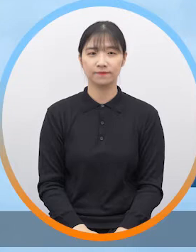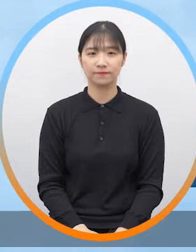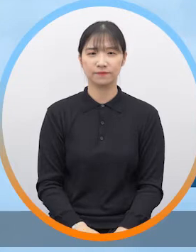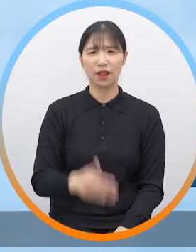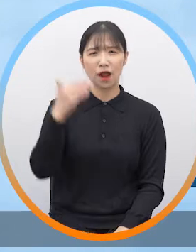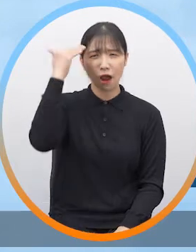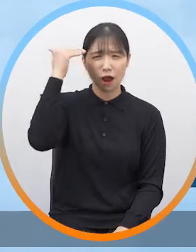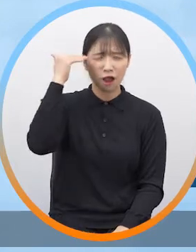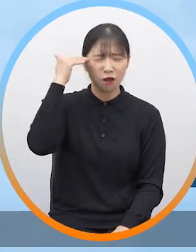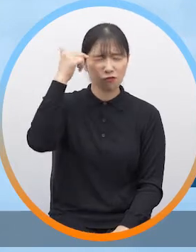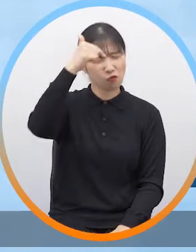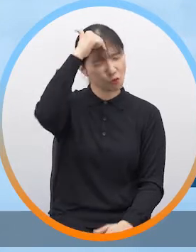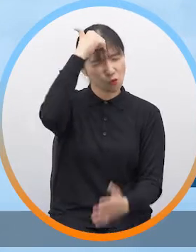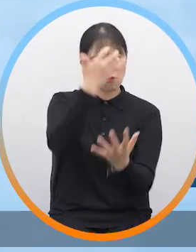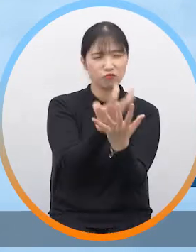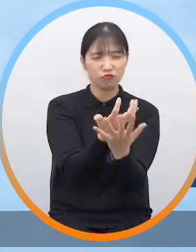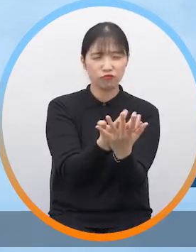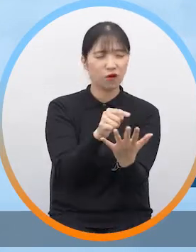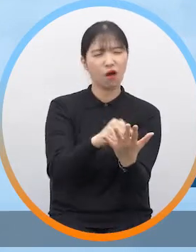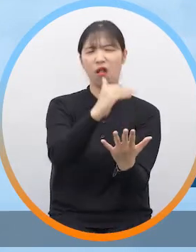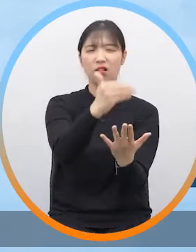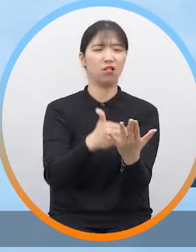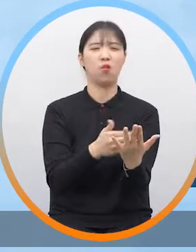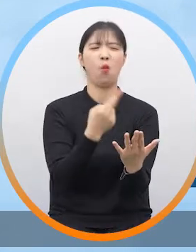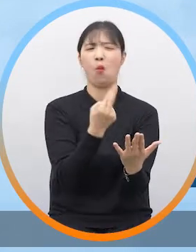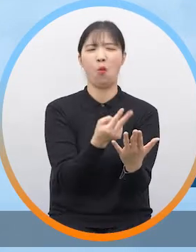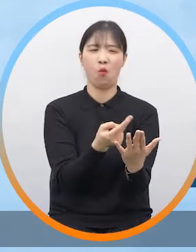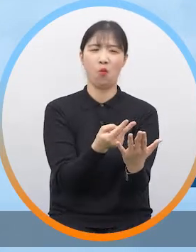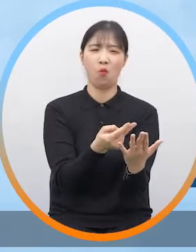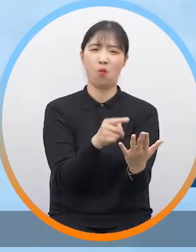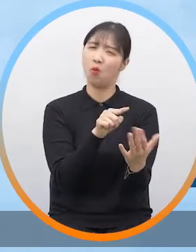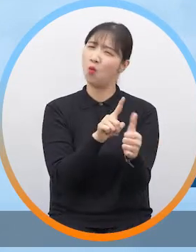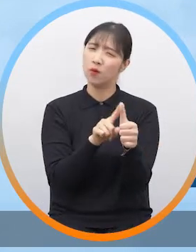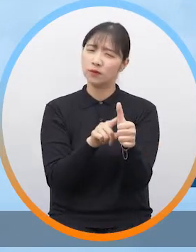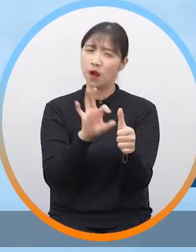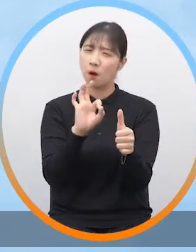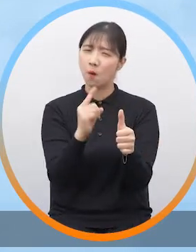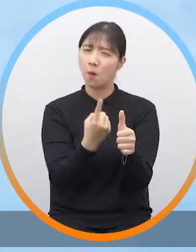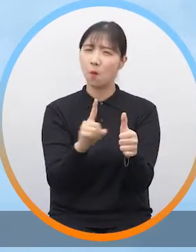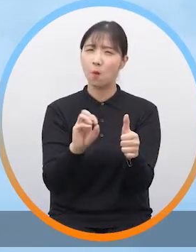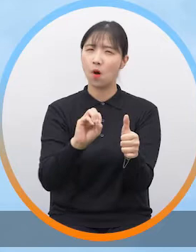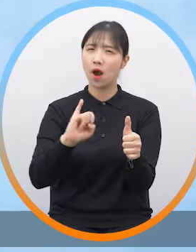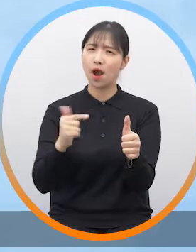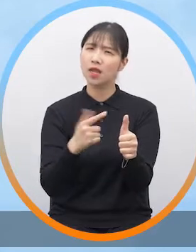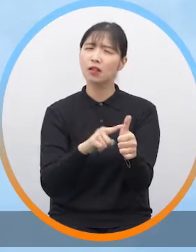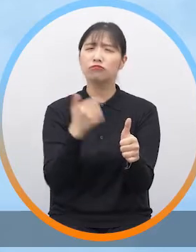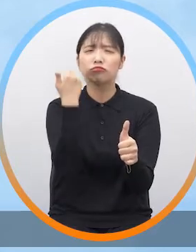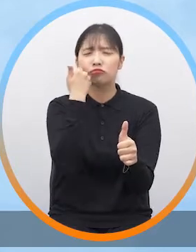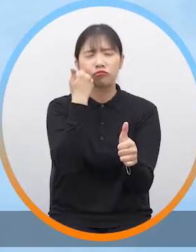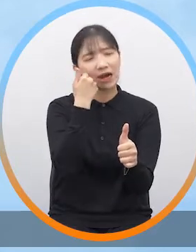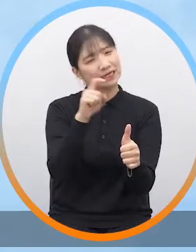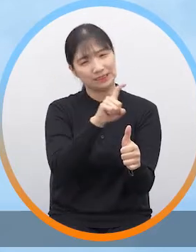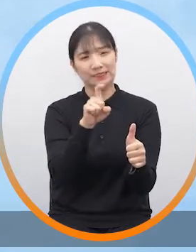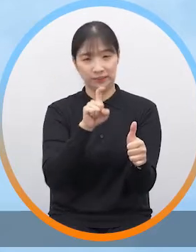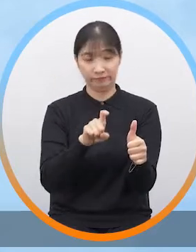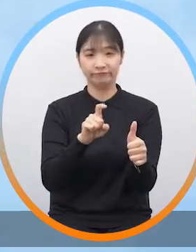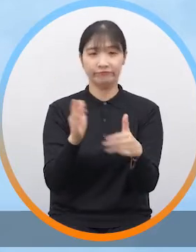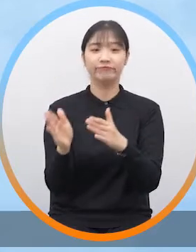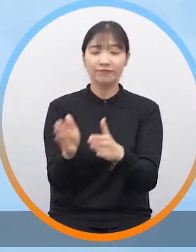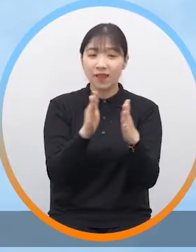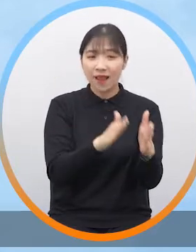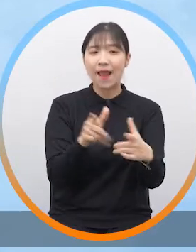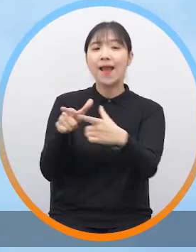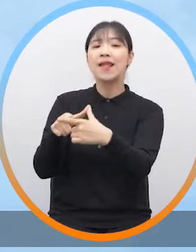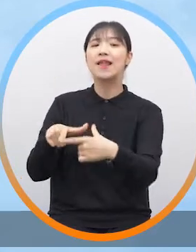우리나라 고대 문헌에 없다 보니까 왕인에 대해서 잘 알 수가 없습니다. 하지만 일본의